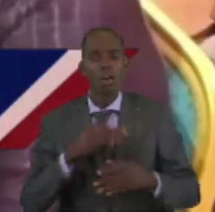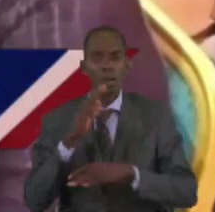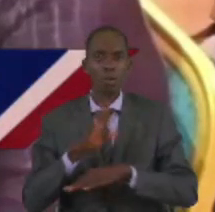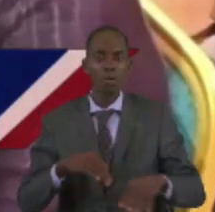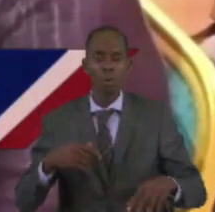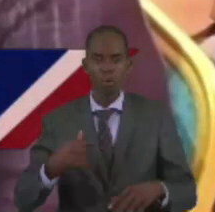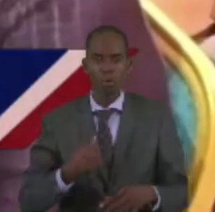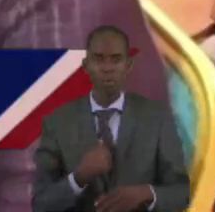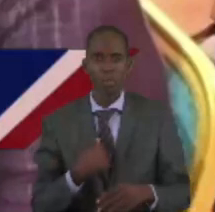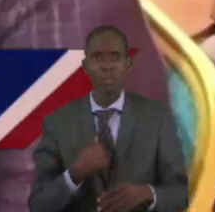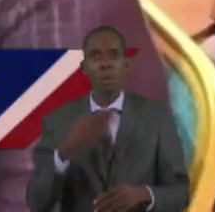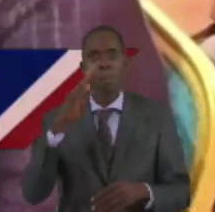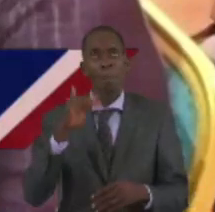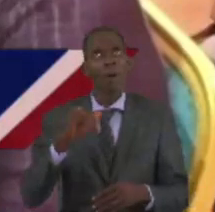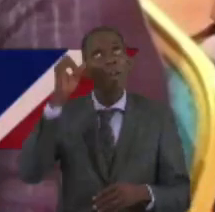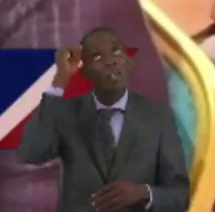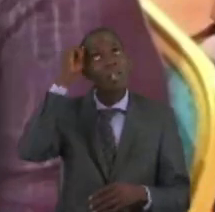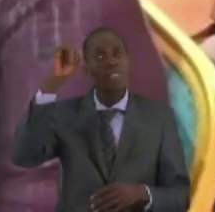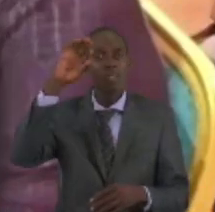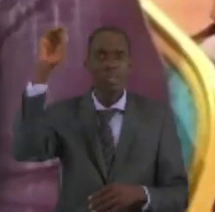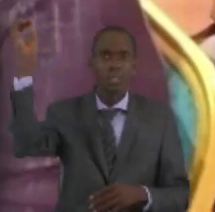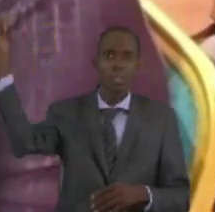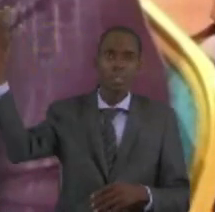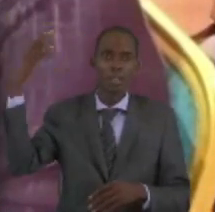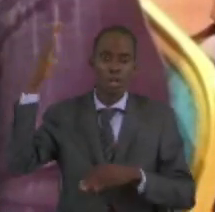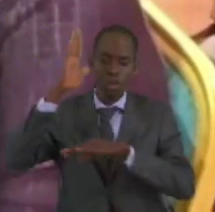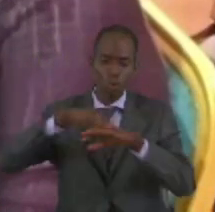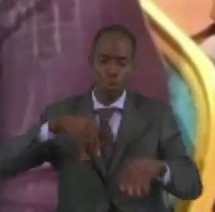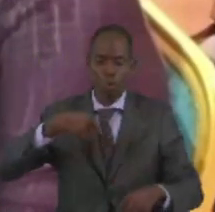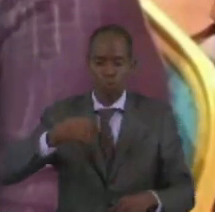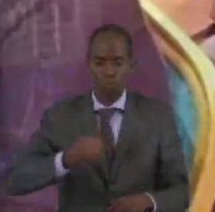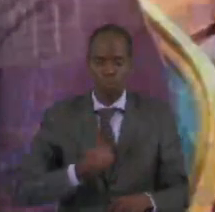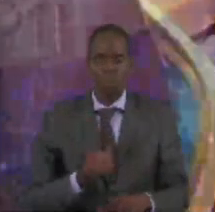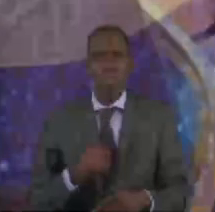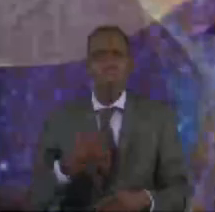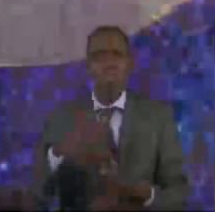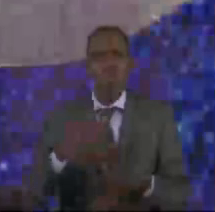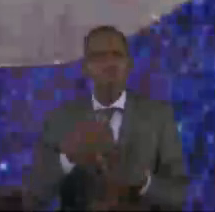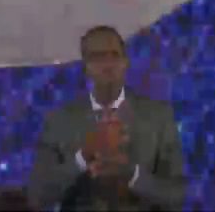et qui m'a appelé par sa grâce, qui m'a appelé